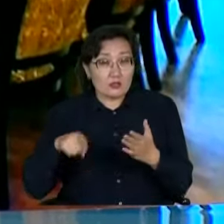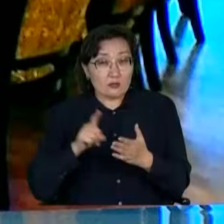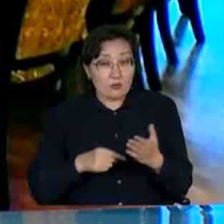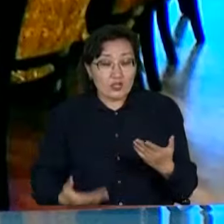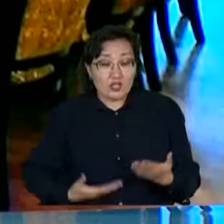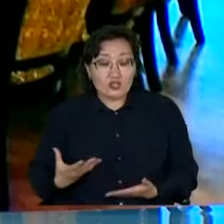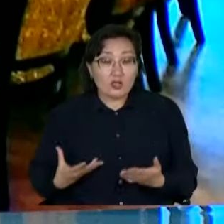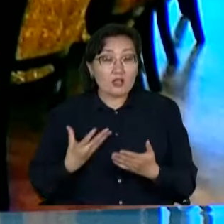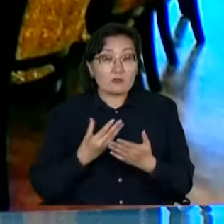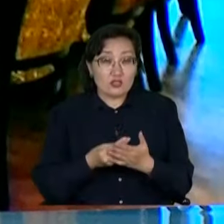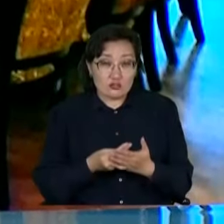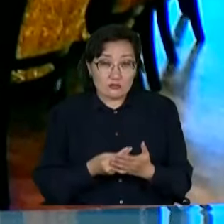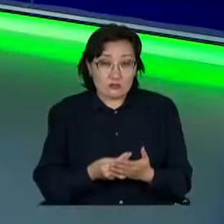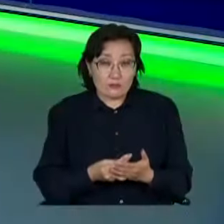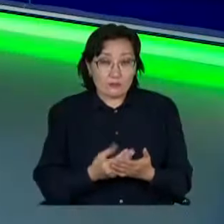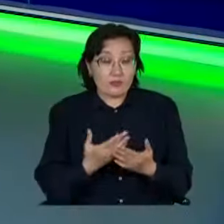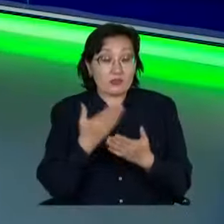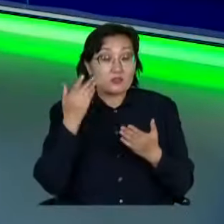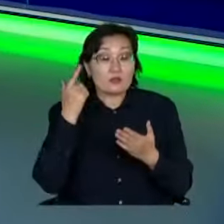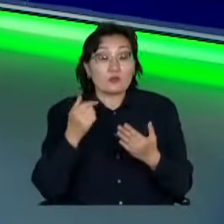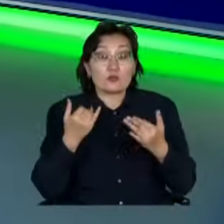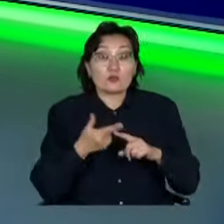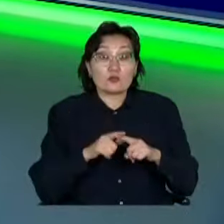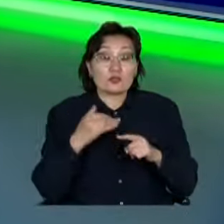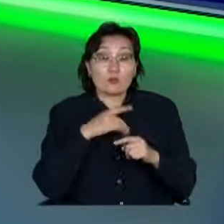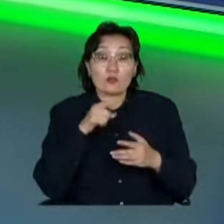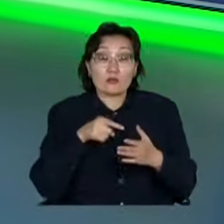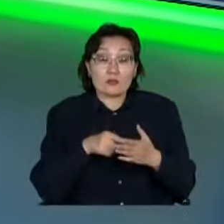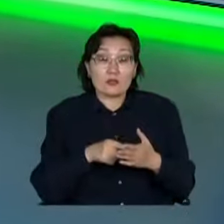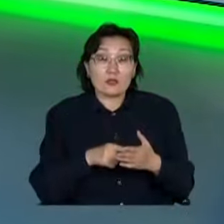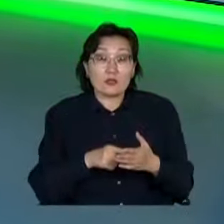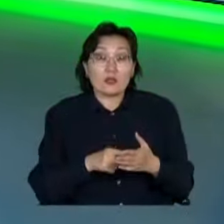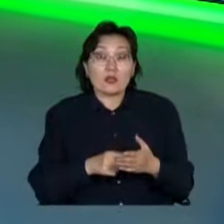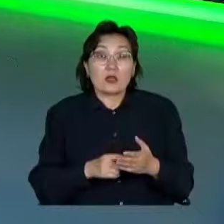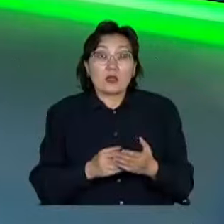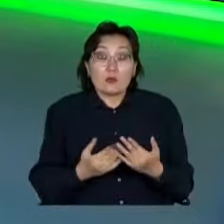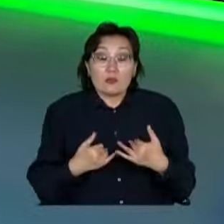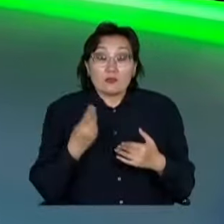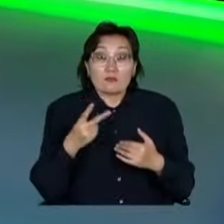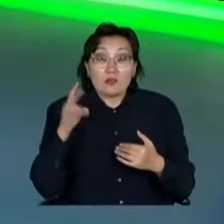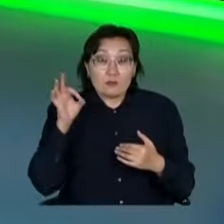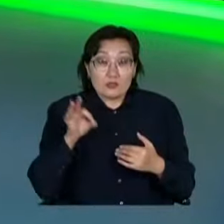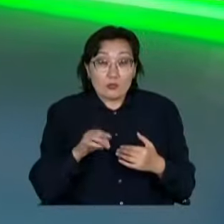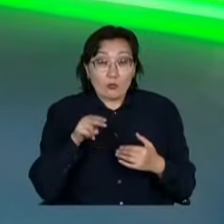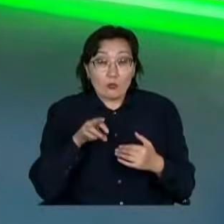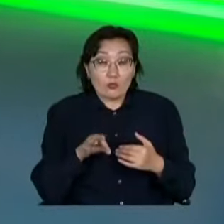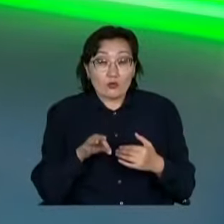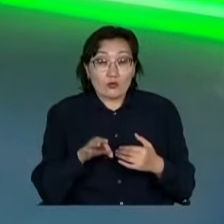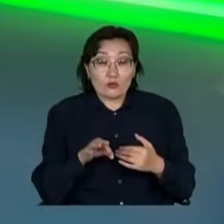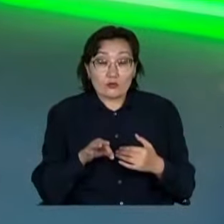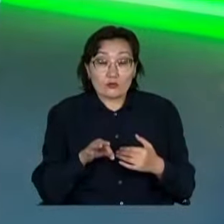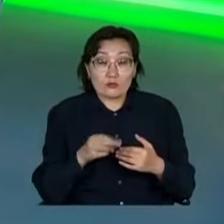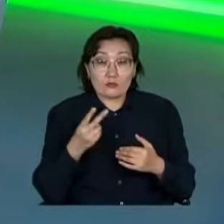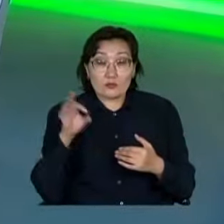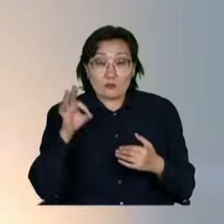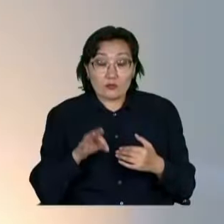платежи? Вы знаете, наверное, сегодня очень много вопросов директ и впрямую, да, на 20% по, если перевести проценты,